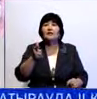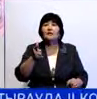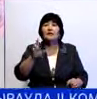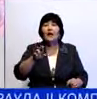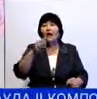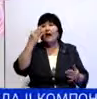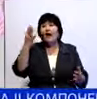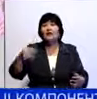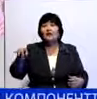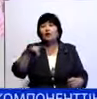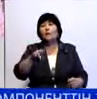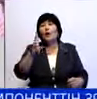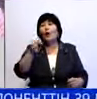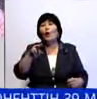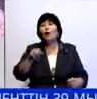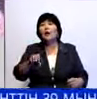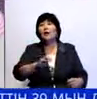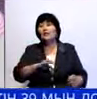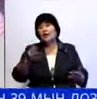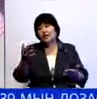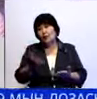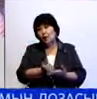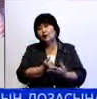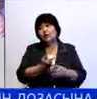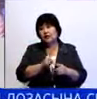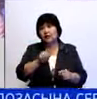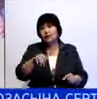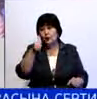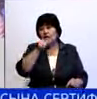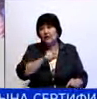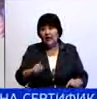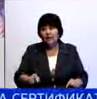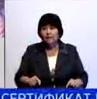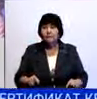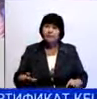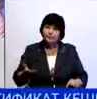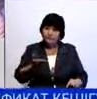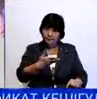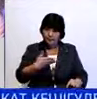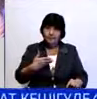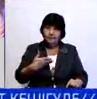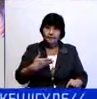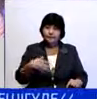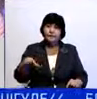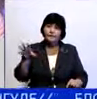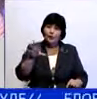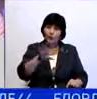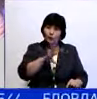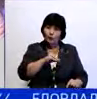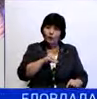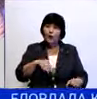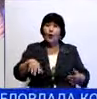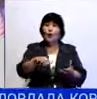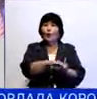халық республикасының қола медаліне қол жеткіздік сол жылдары. Бізде бүкіл